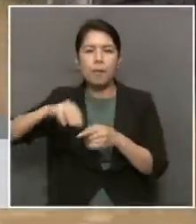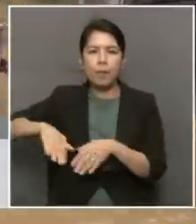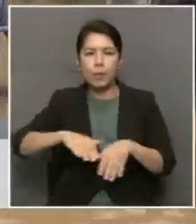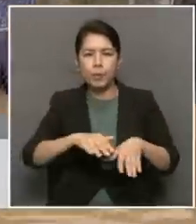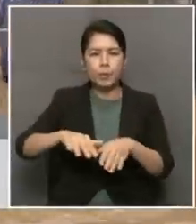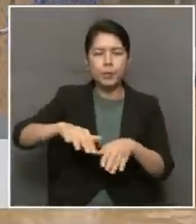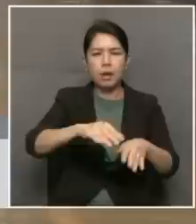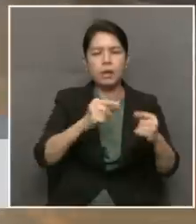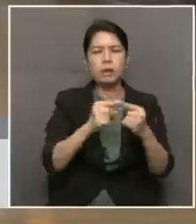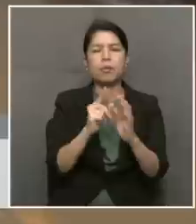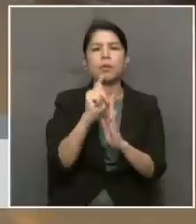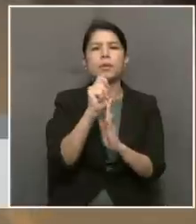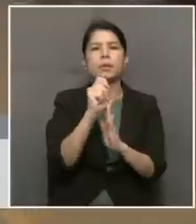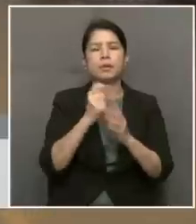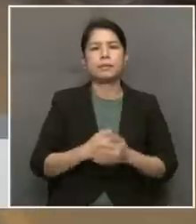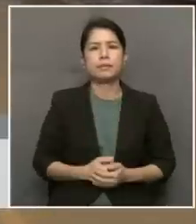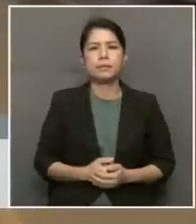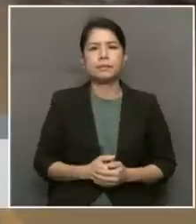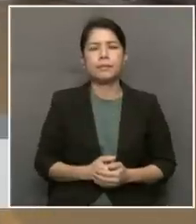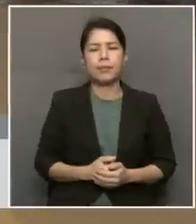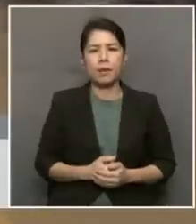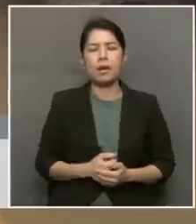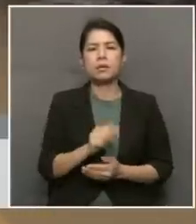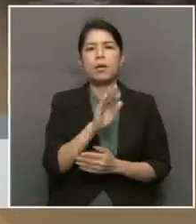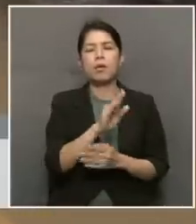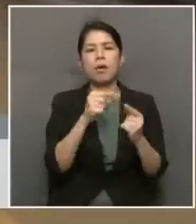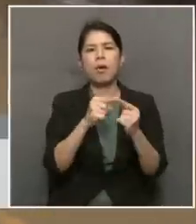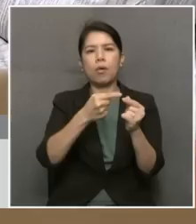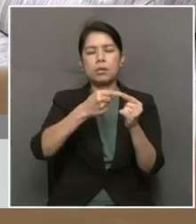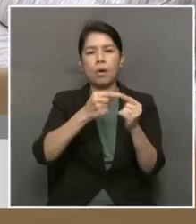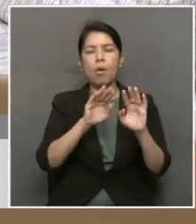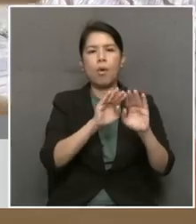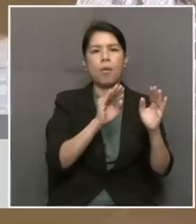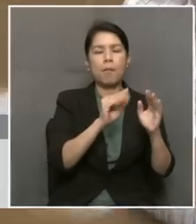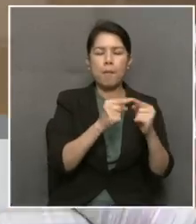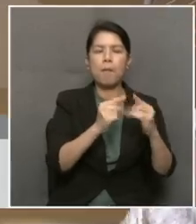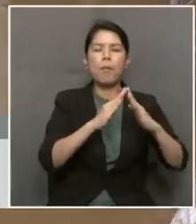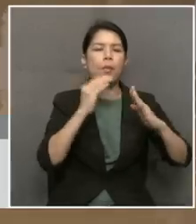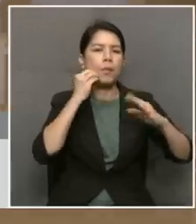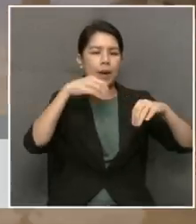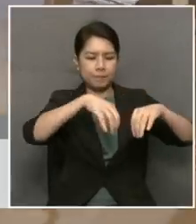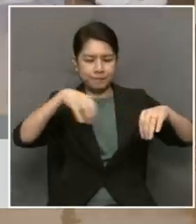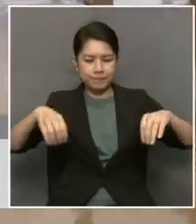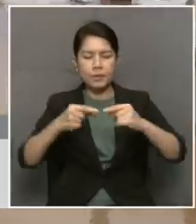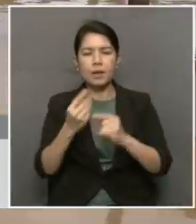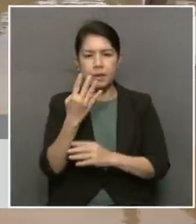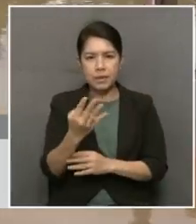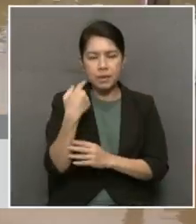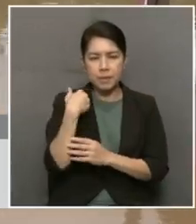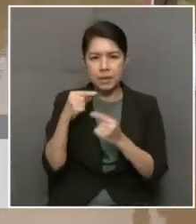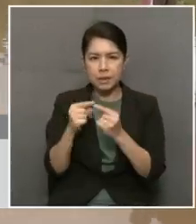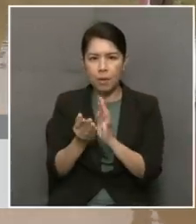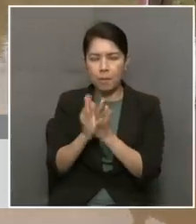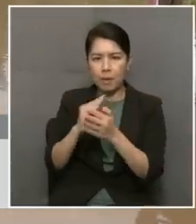ตากหมดแล้วครับสำหรับพื้นที่ 4หมู่บ้านที่อยู่ตอนใต้สุดของจังหวัดลำปางเป็นรอยต่อกับจังหวัดตากนะ